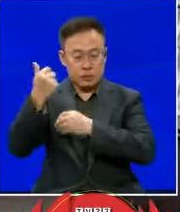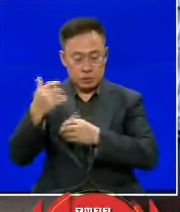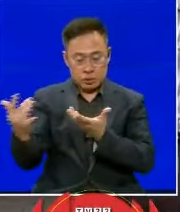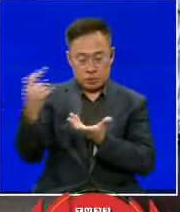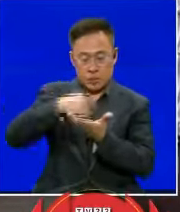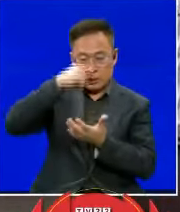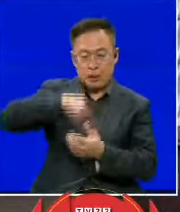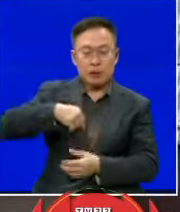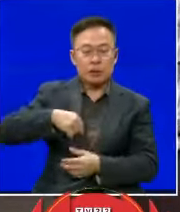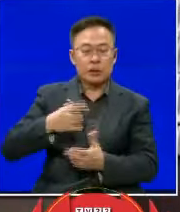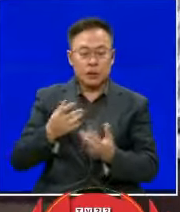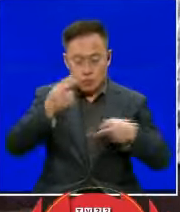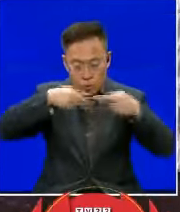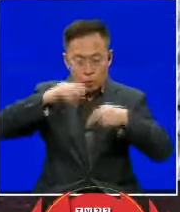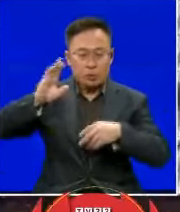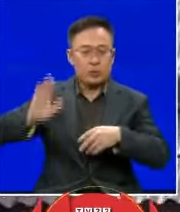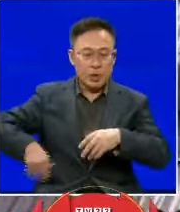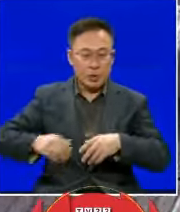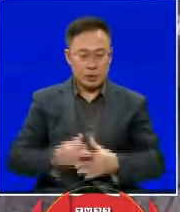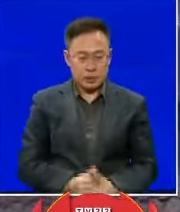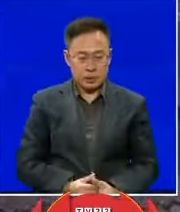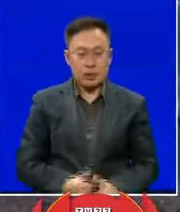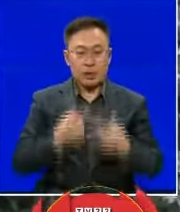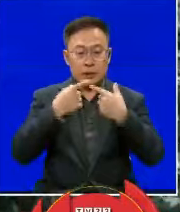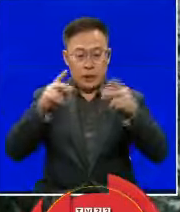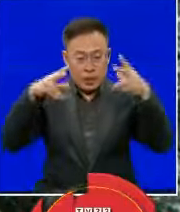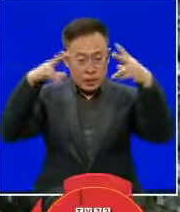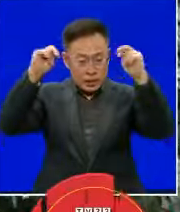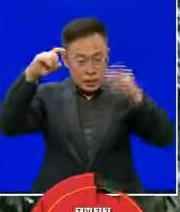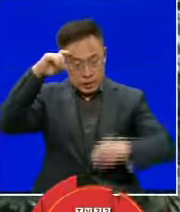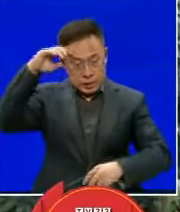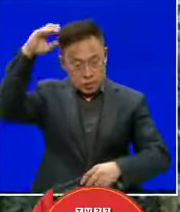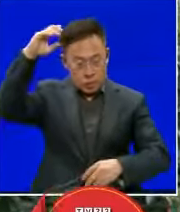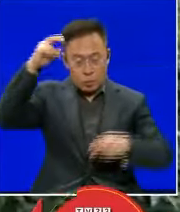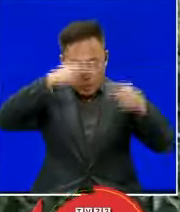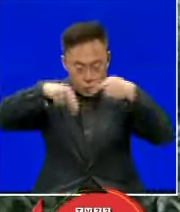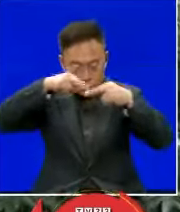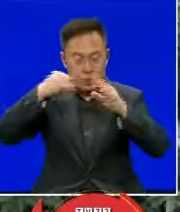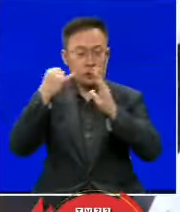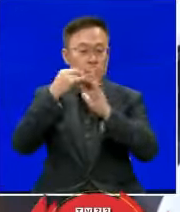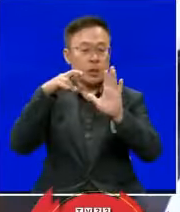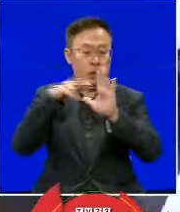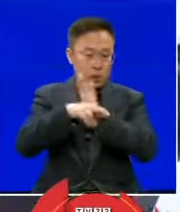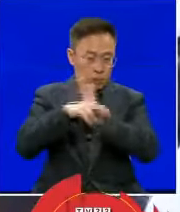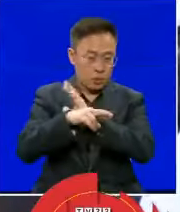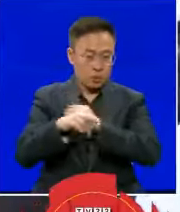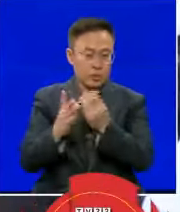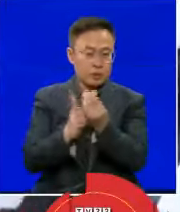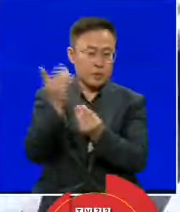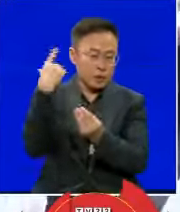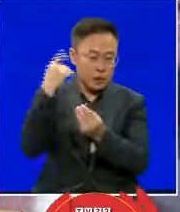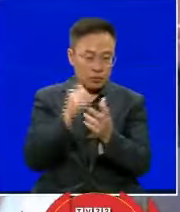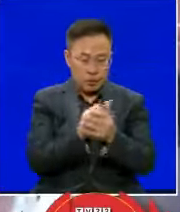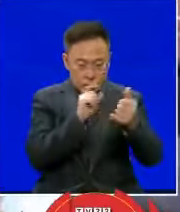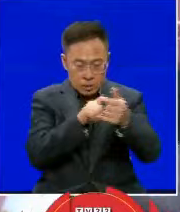มีประเด็นตรงที่ท่านนายกรัฐมนตรีลงพื้นที่จังหวัดระยองไปเมื่อสัปดาห์ที่แล้วก็มีการจี้มีการถาม